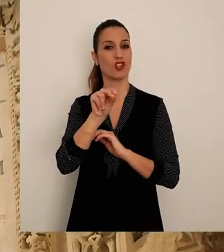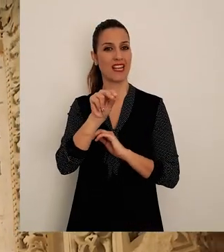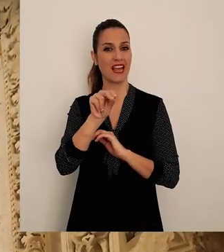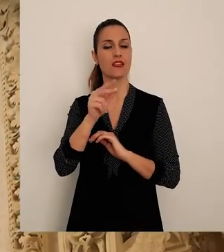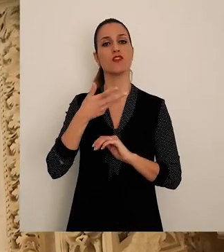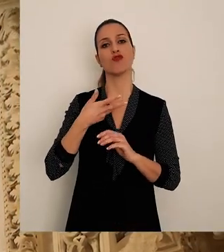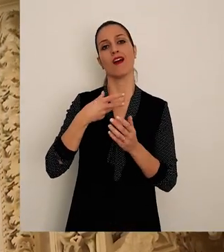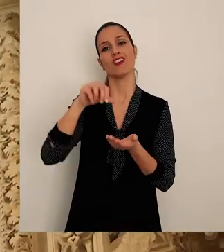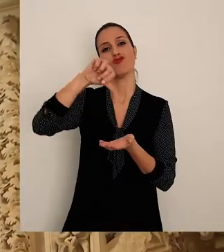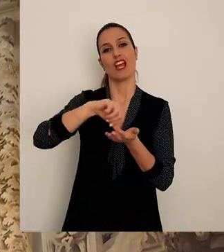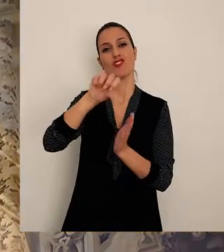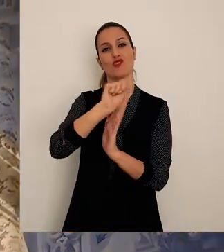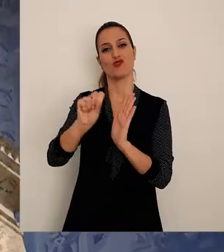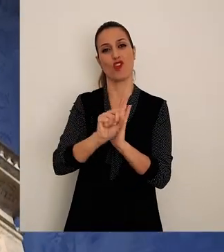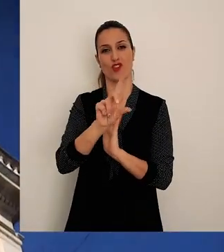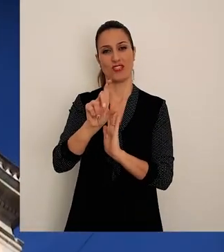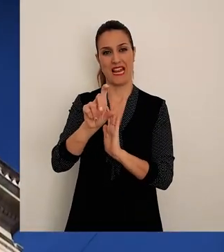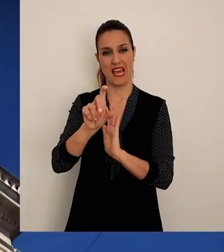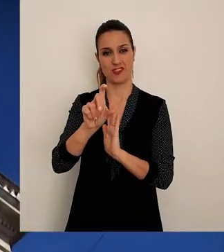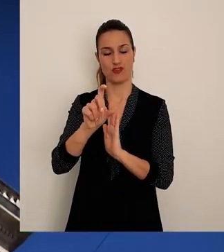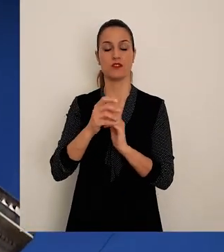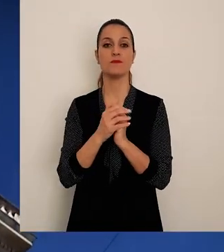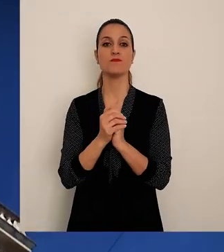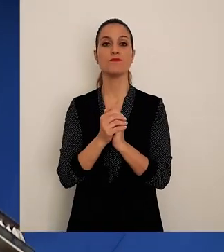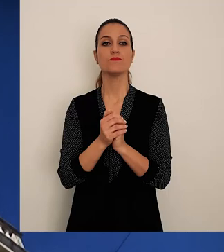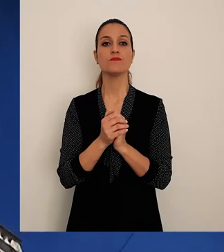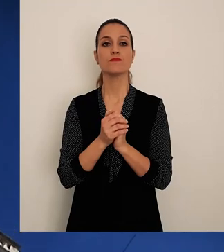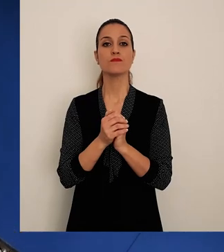ubicata nel cuore del centro storico di Lecce.